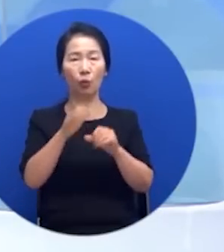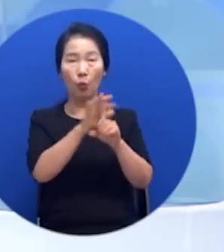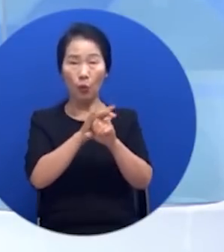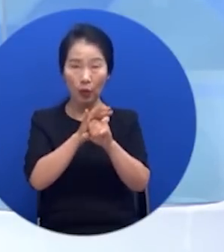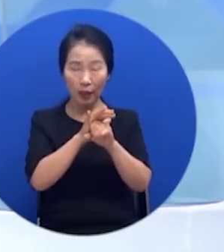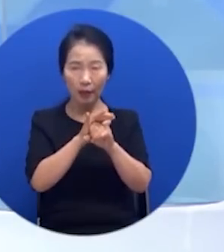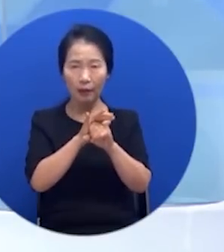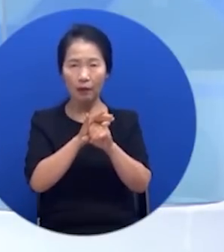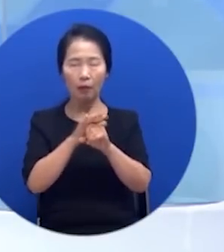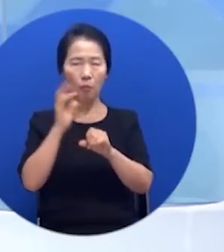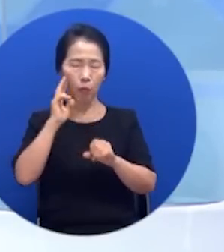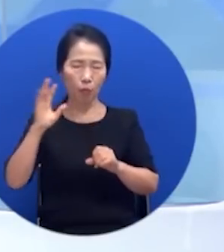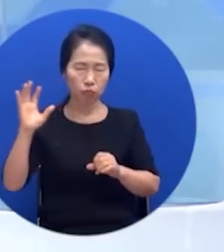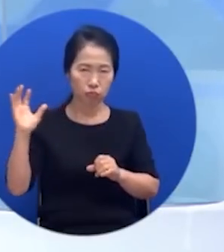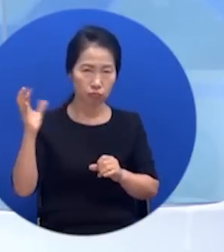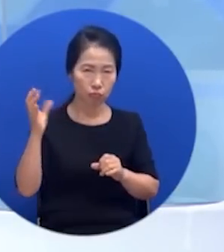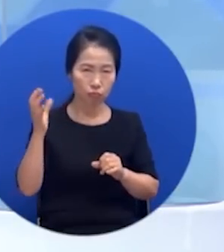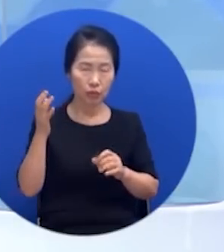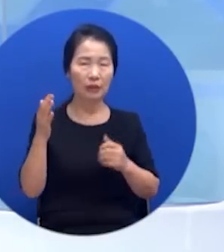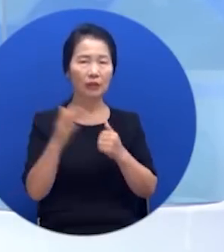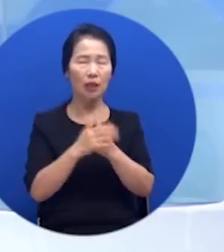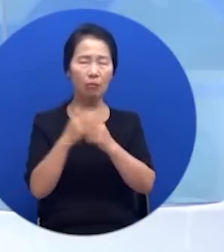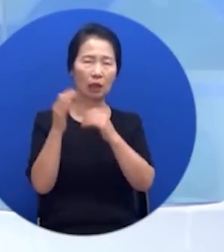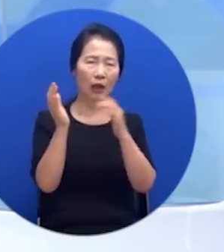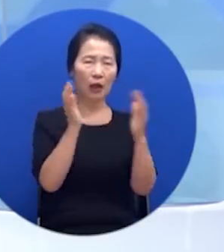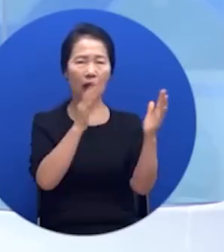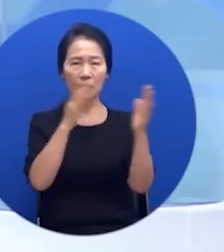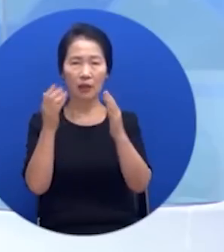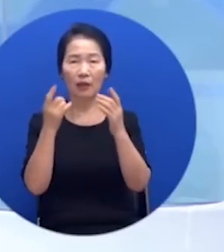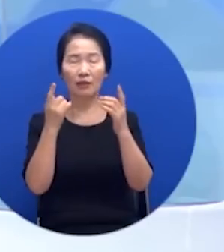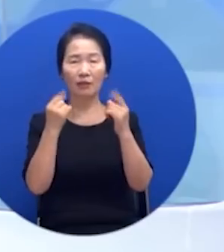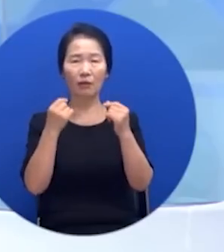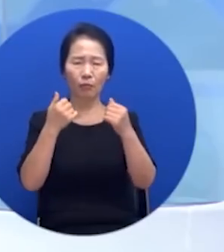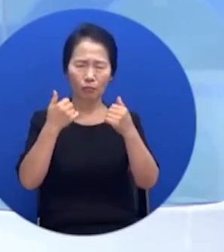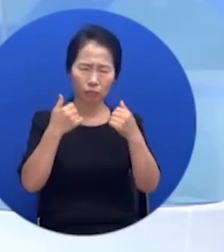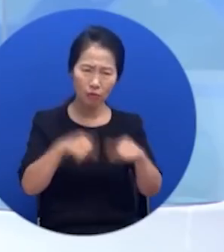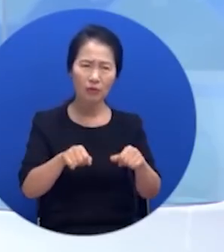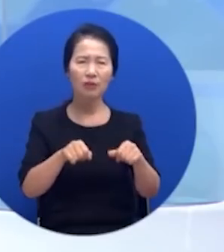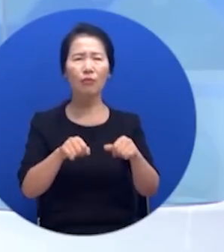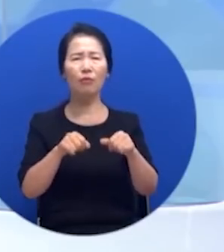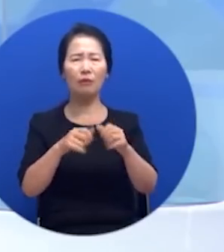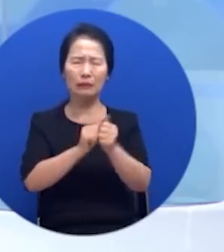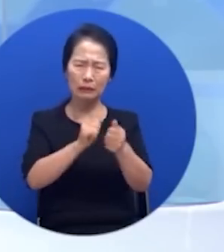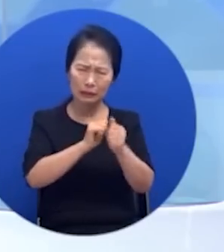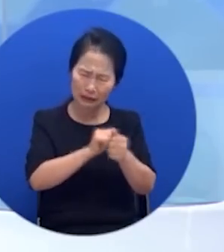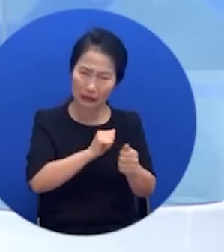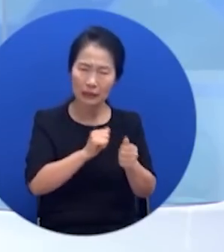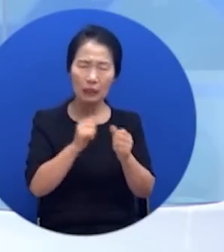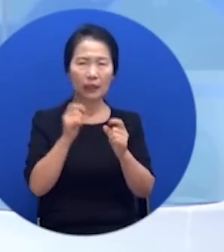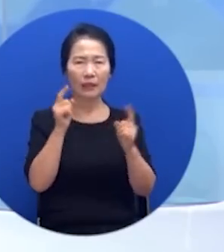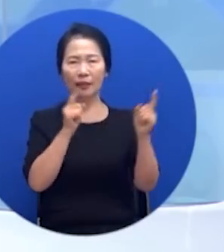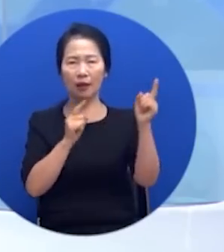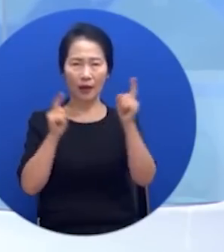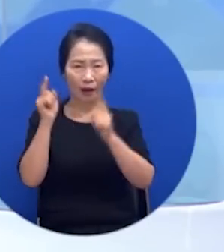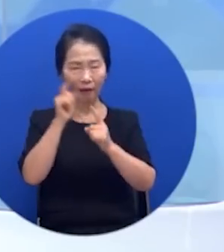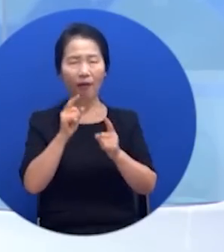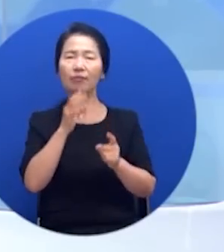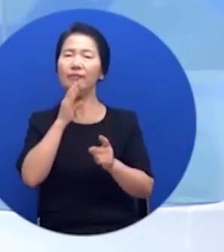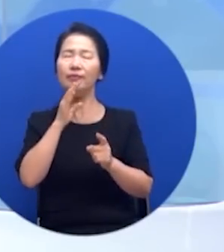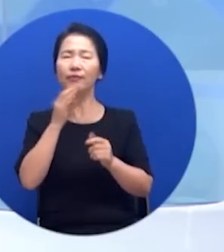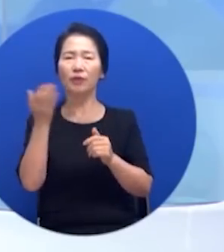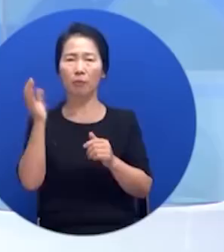맞아 갈대처럼 부러지고 쓰러지고 갈기갈기 상하고 찢겨지게